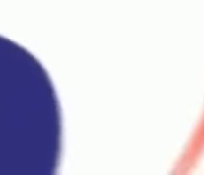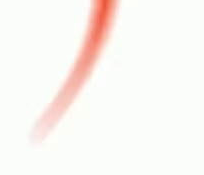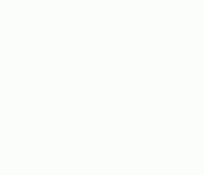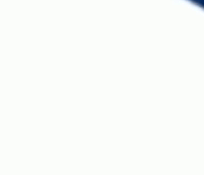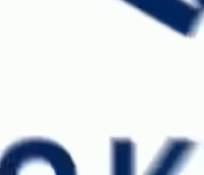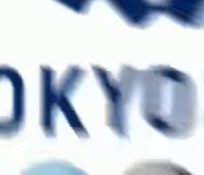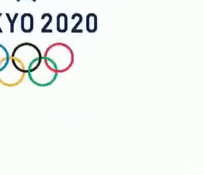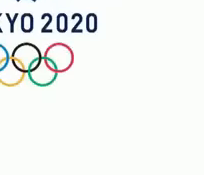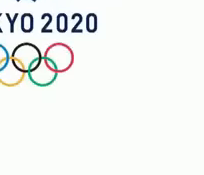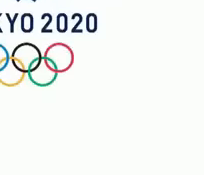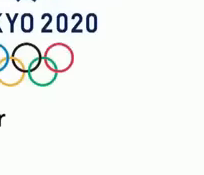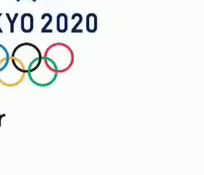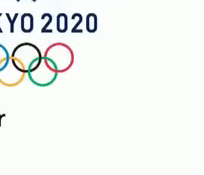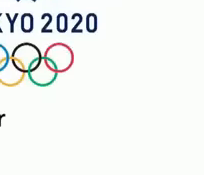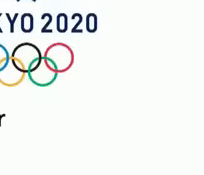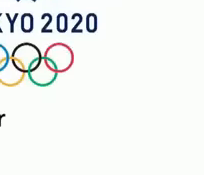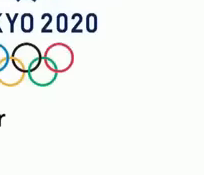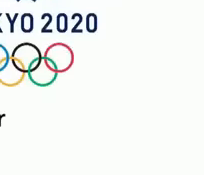tak